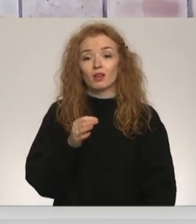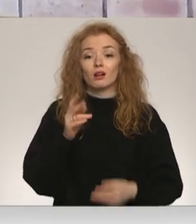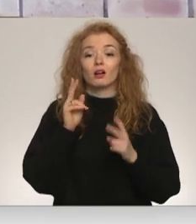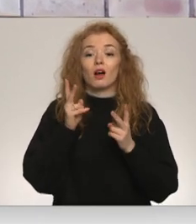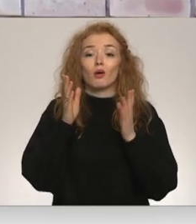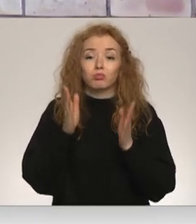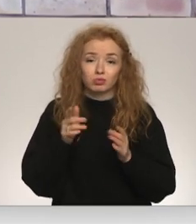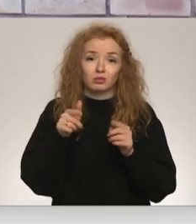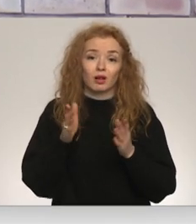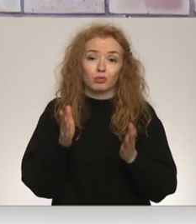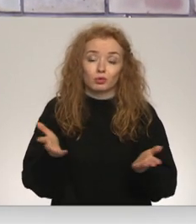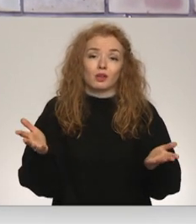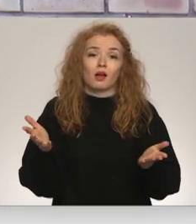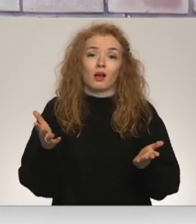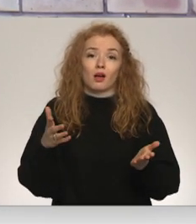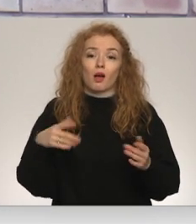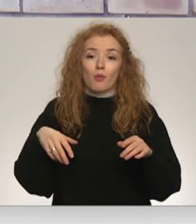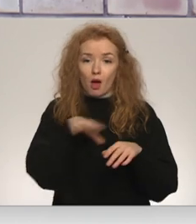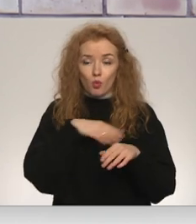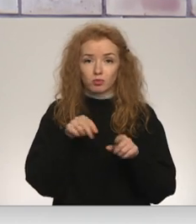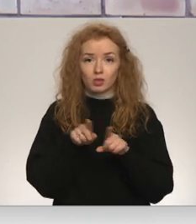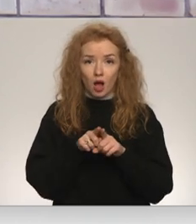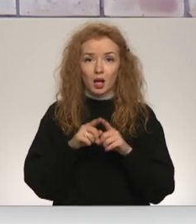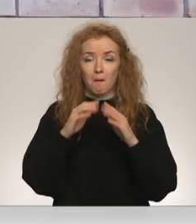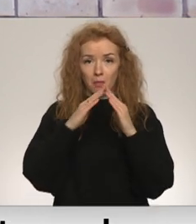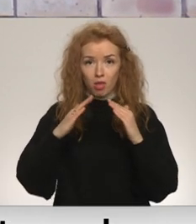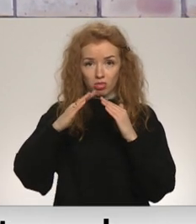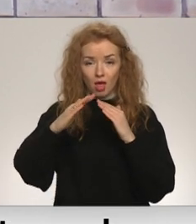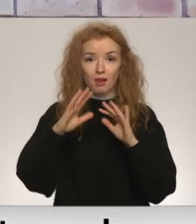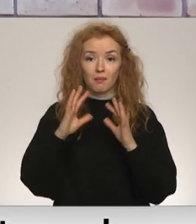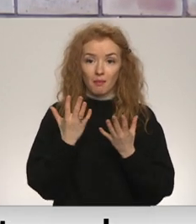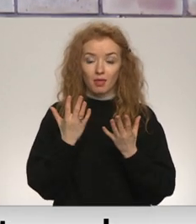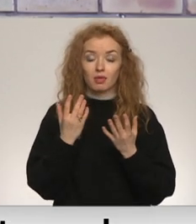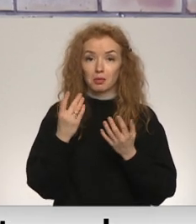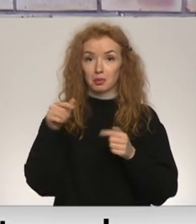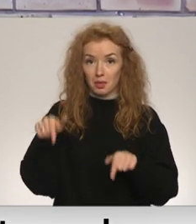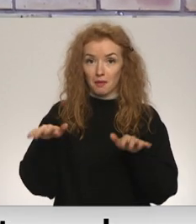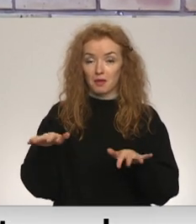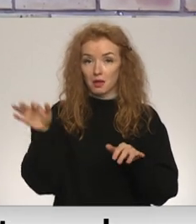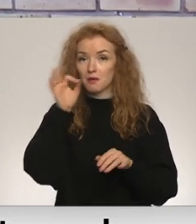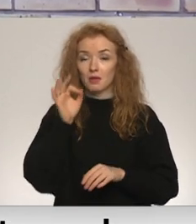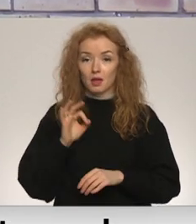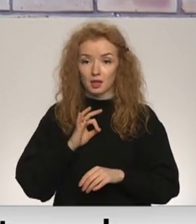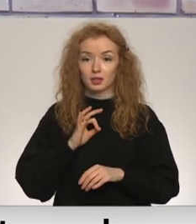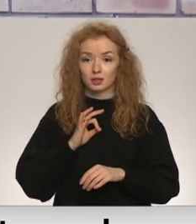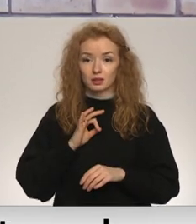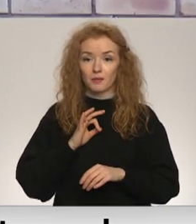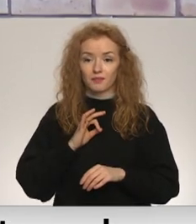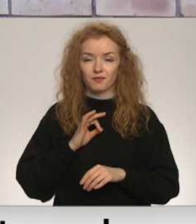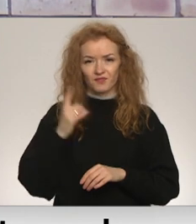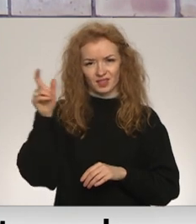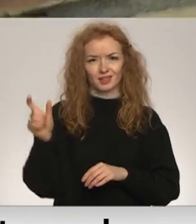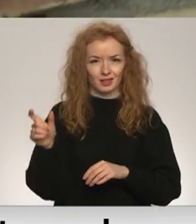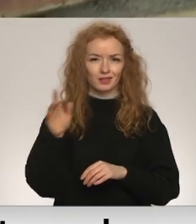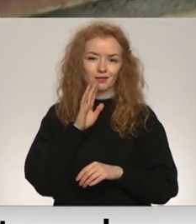nekā nevaram. Mums arī paneļu vienīgais tas, kad te jau arī teica, kad te tā dilze dzīvo,